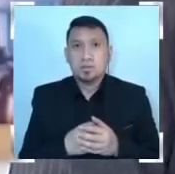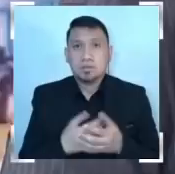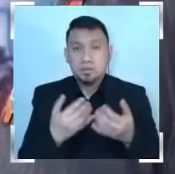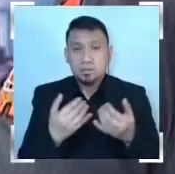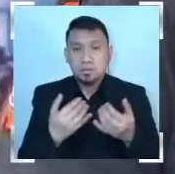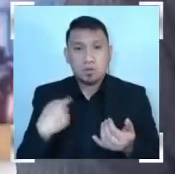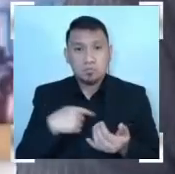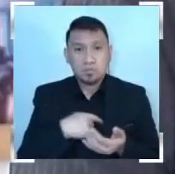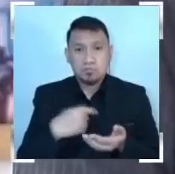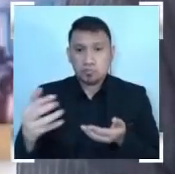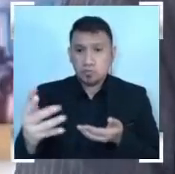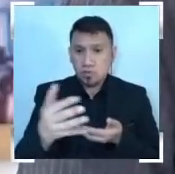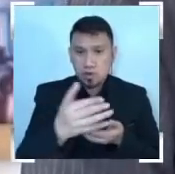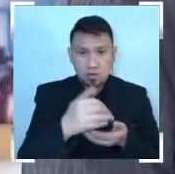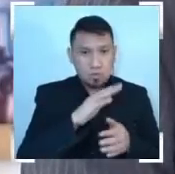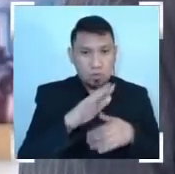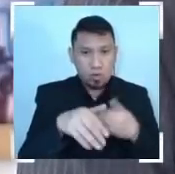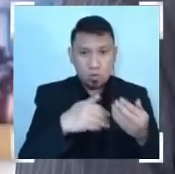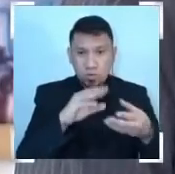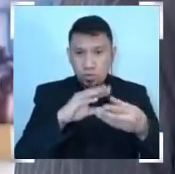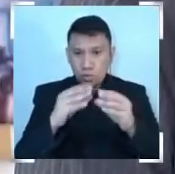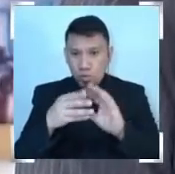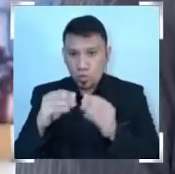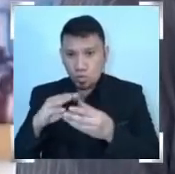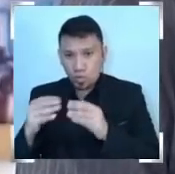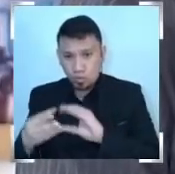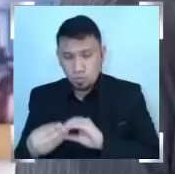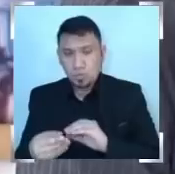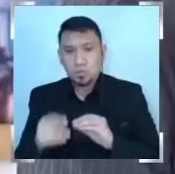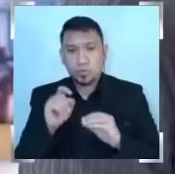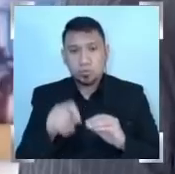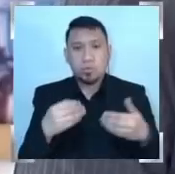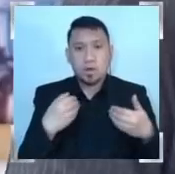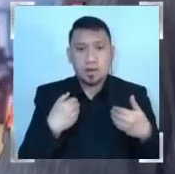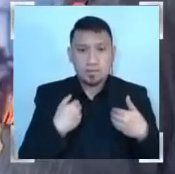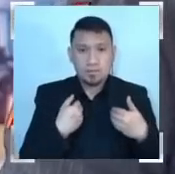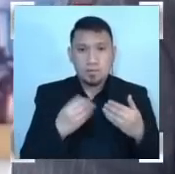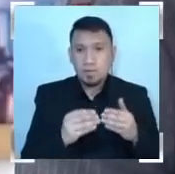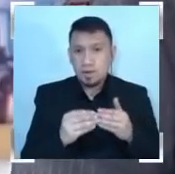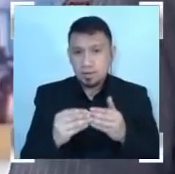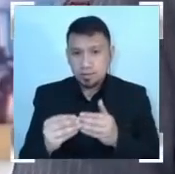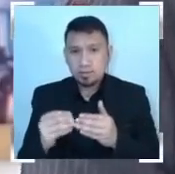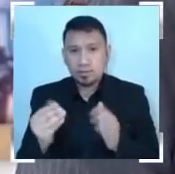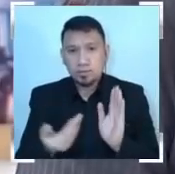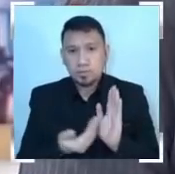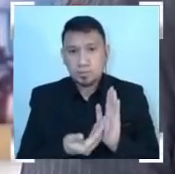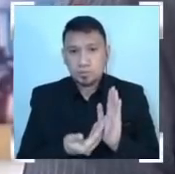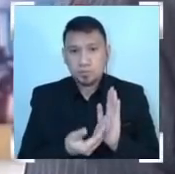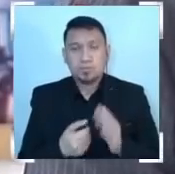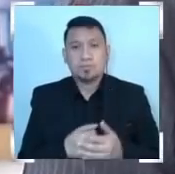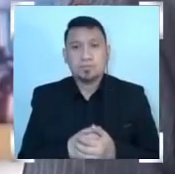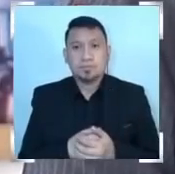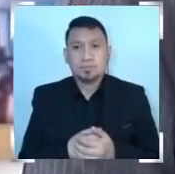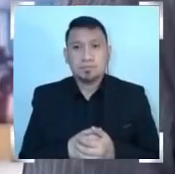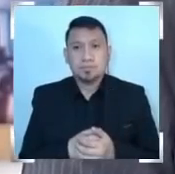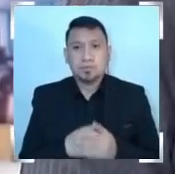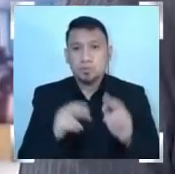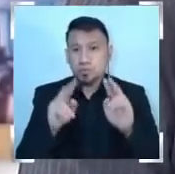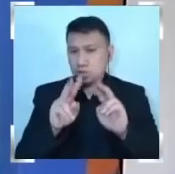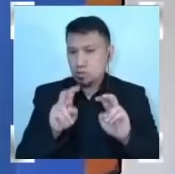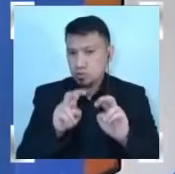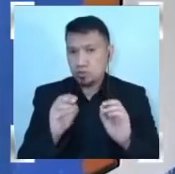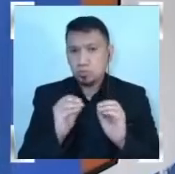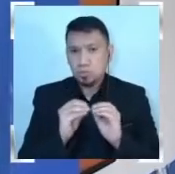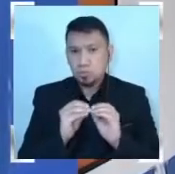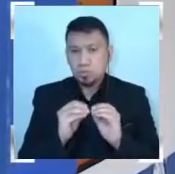para makapag-establish ho ng lead ang inyong mga pulisan para pag ma-investigan palalo yung